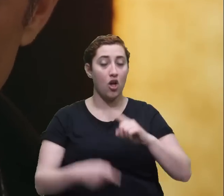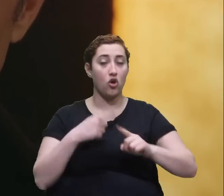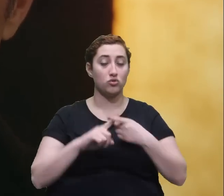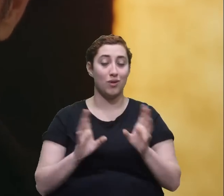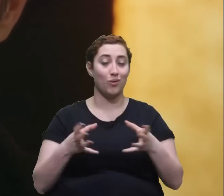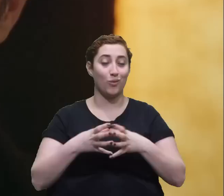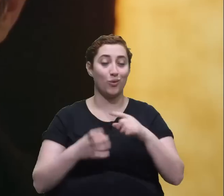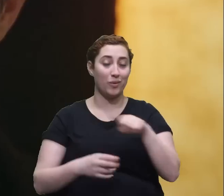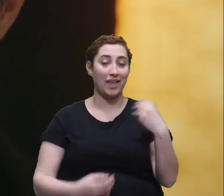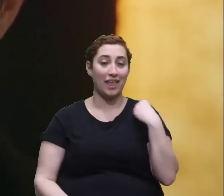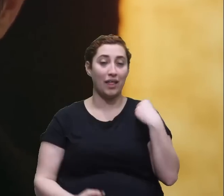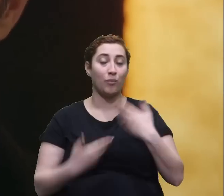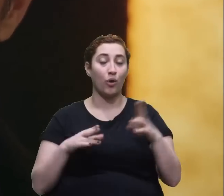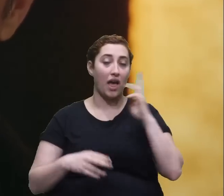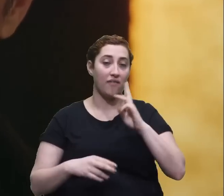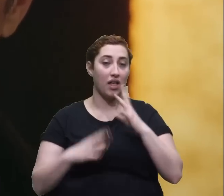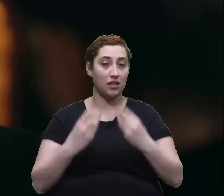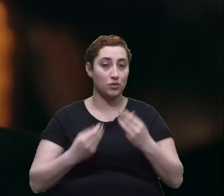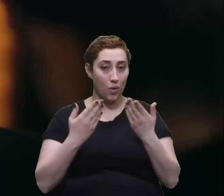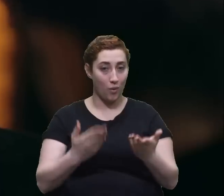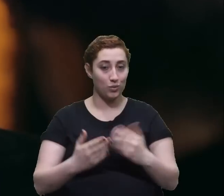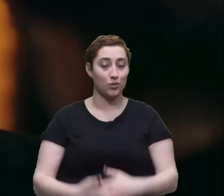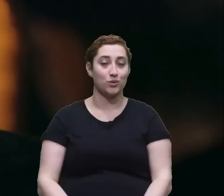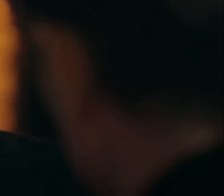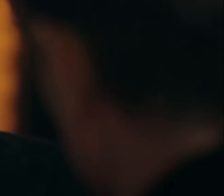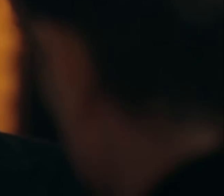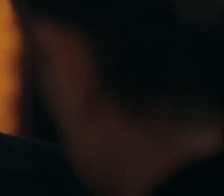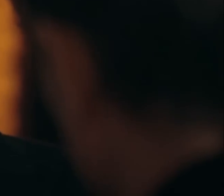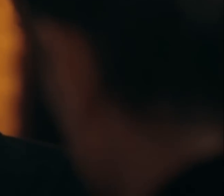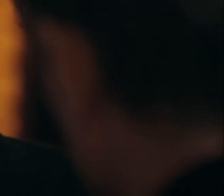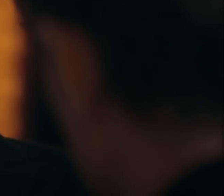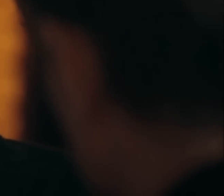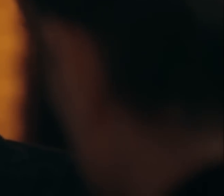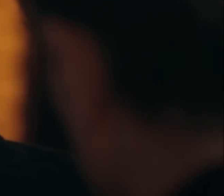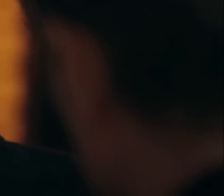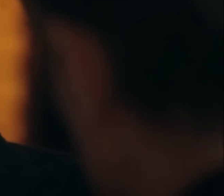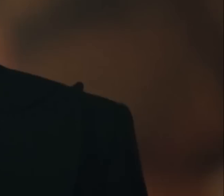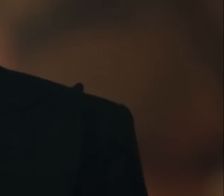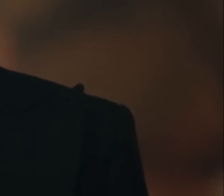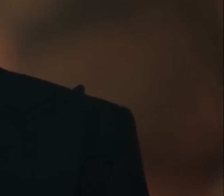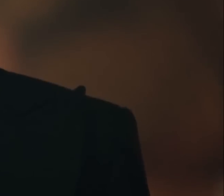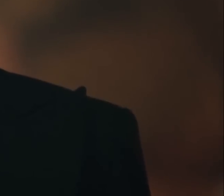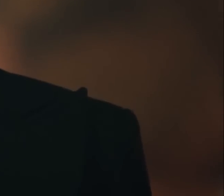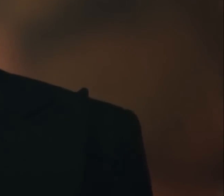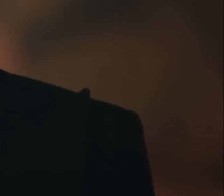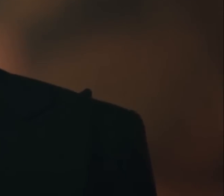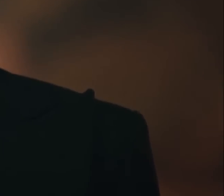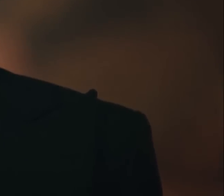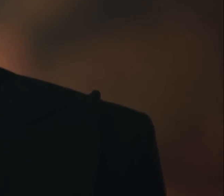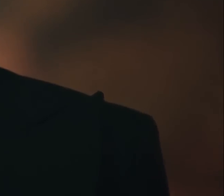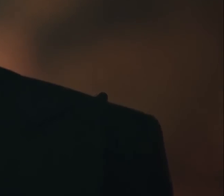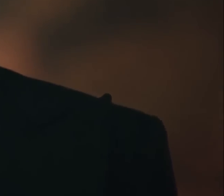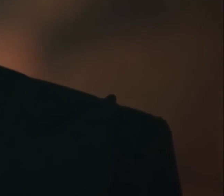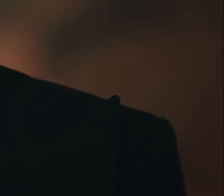Osmanlı Teşkilatı'nın yeni Yüce Efendisi oldunuz. Cemil memnuniyetle gülümseyerek Akbar'ın yüzüne bakıyor. Yüce Efendi'nin bakışları